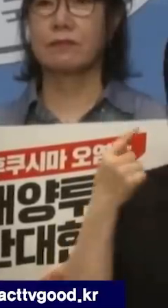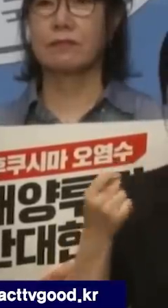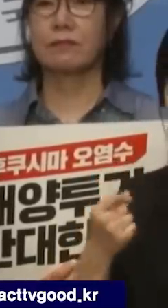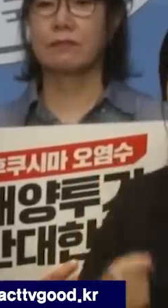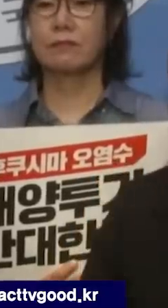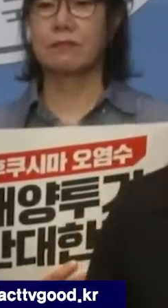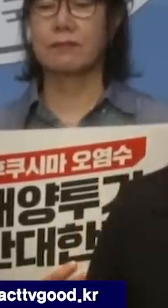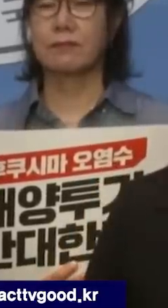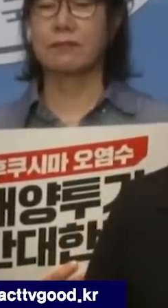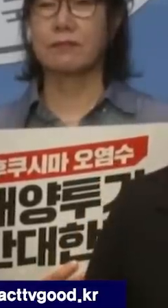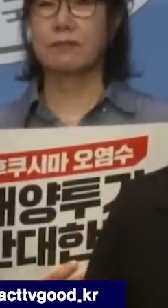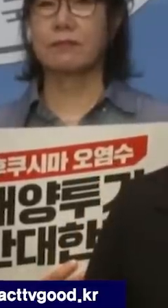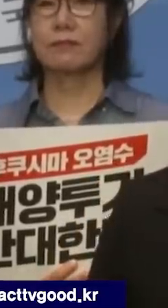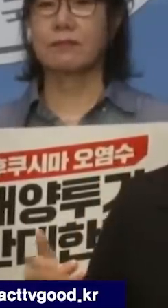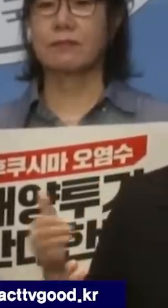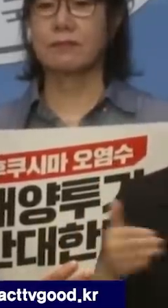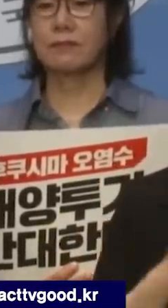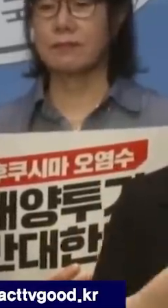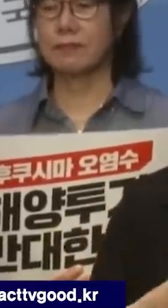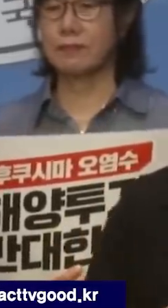고맙습니다. 이상입니다.